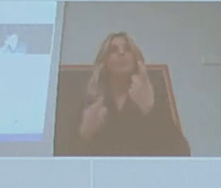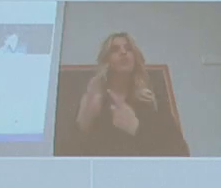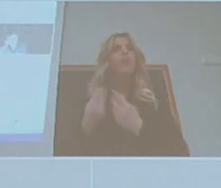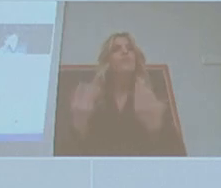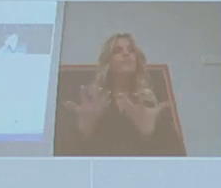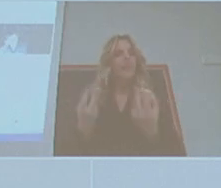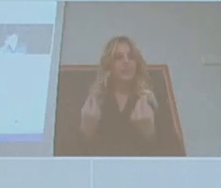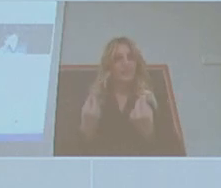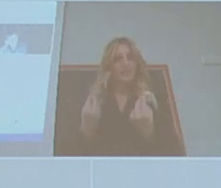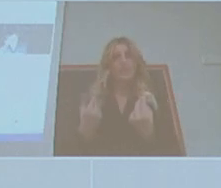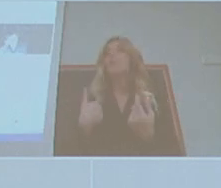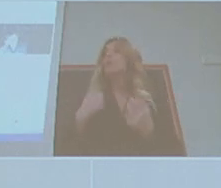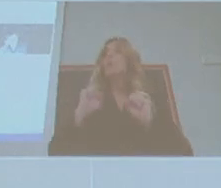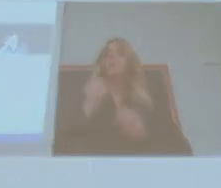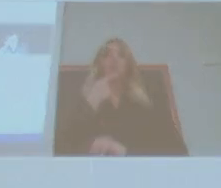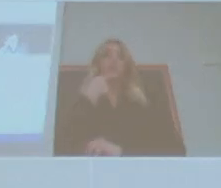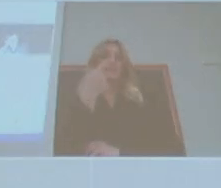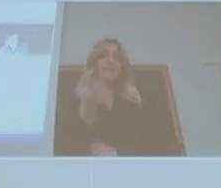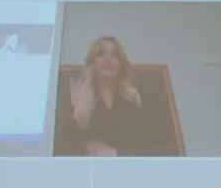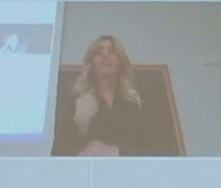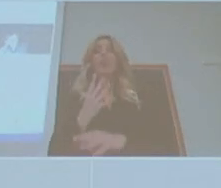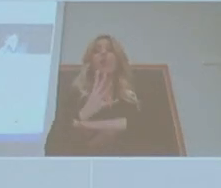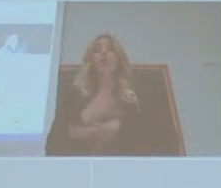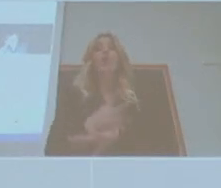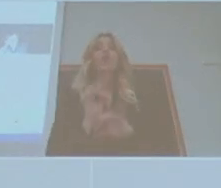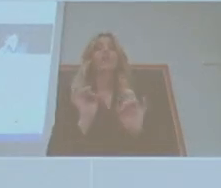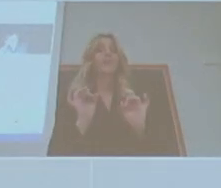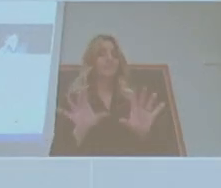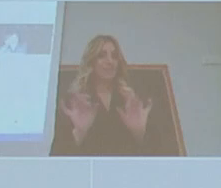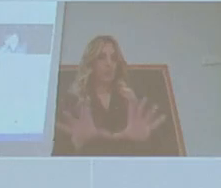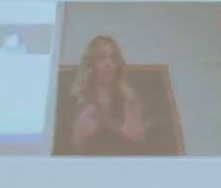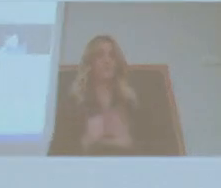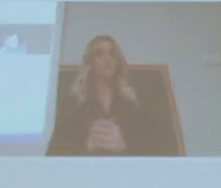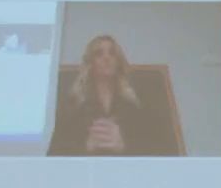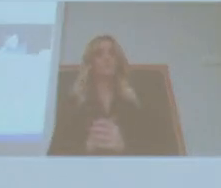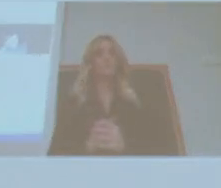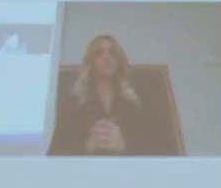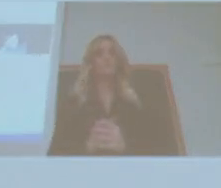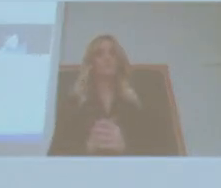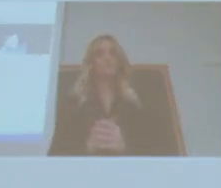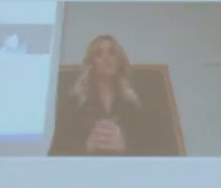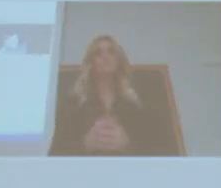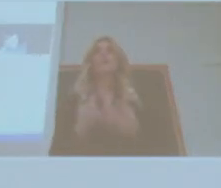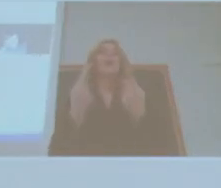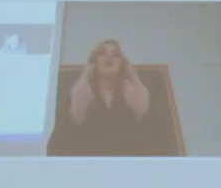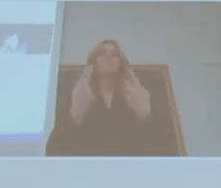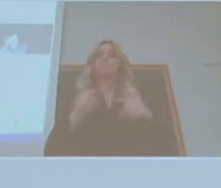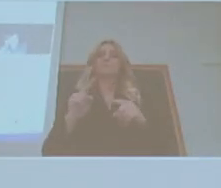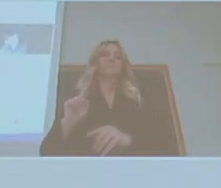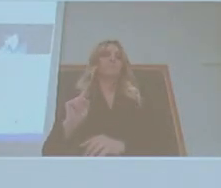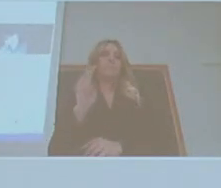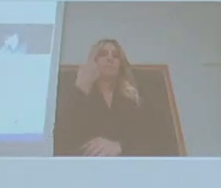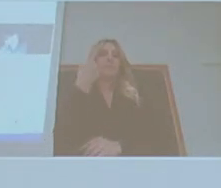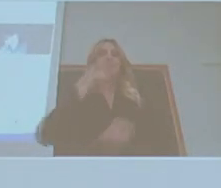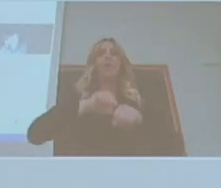Ecco, possiamo dire che sicuramente la pandemia da coronavirus è stata una delle principali